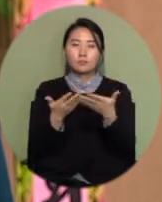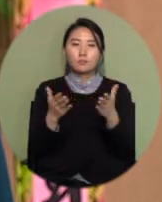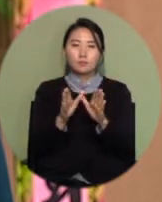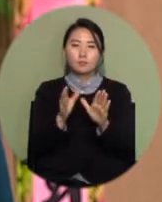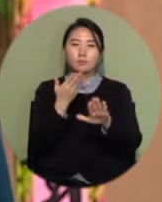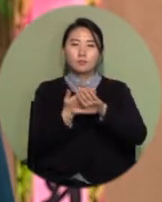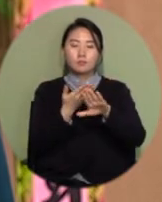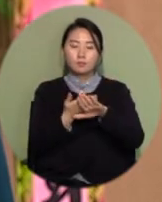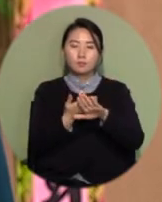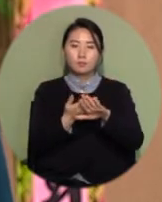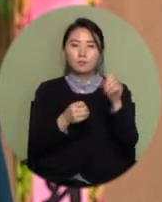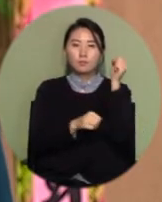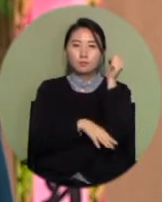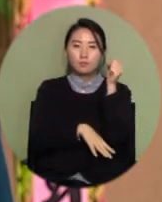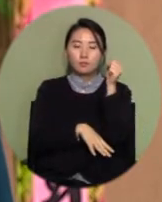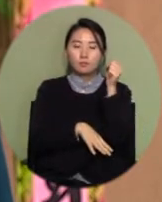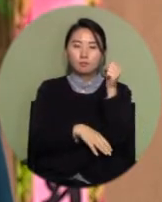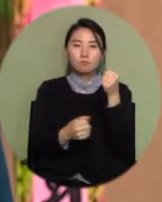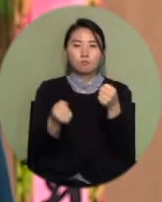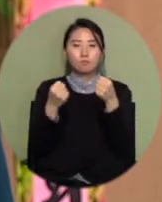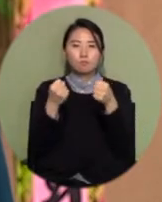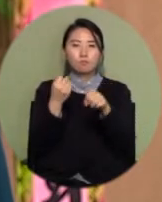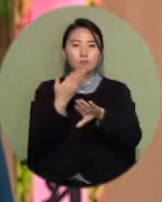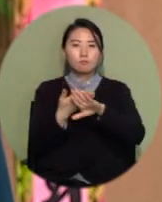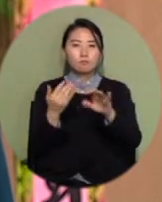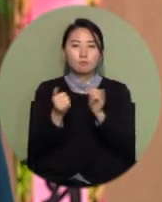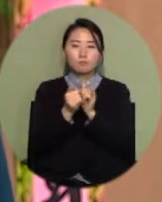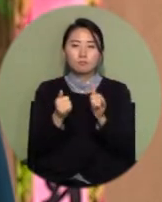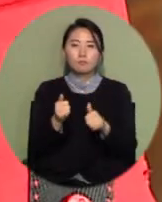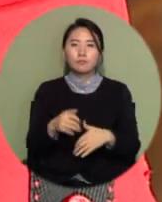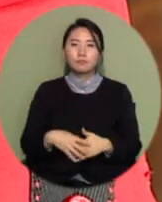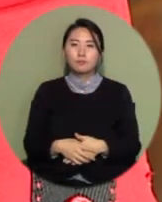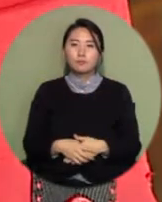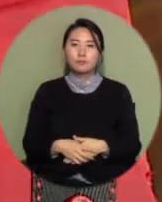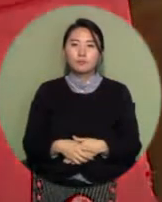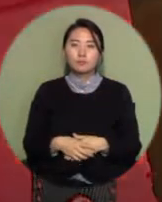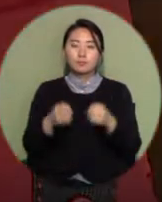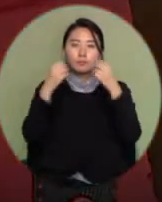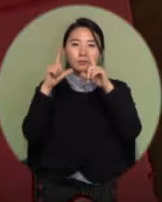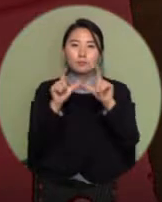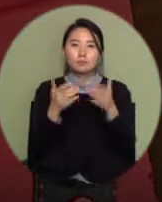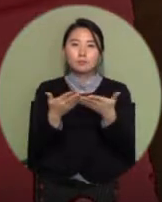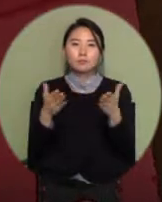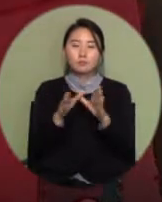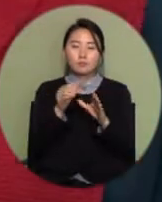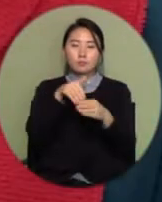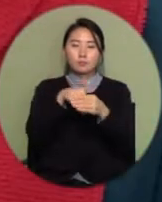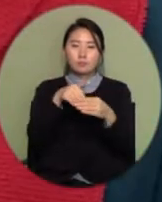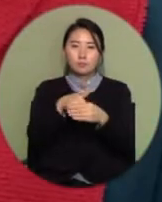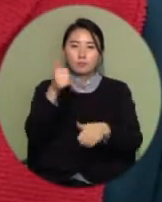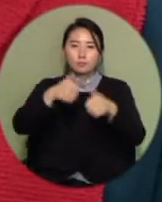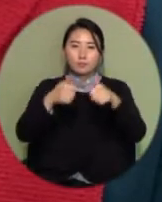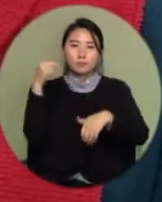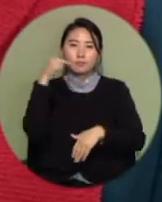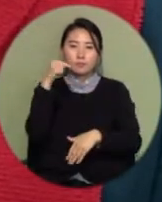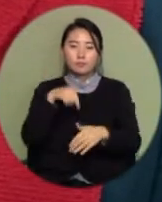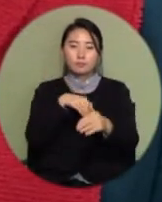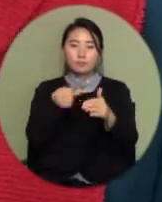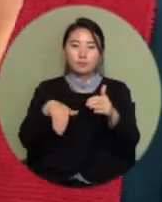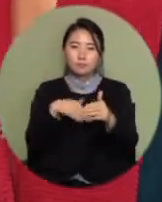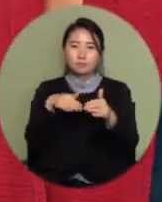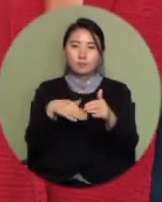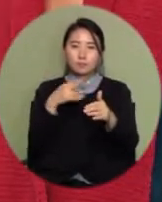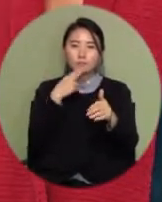점이고 또 기존 친노 운동권 후보 않은 다른 점이라고 확신합니다 새누리당 후보들 간의 공천 경쟁이 치열한 가운데